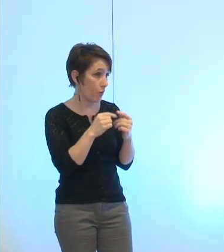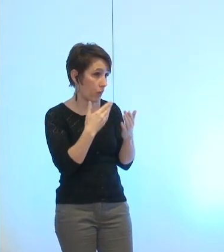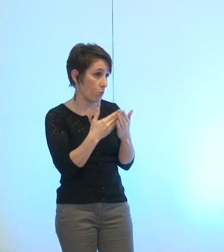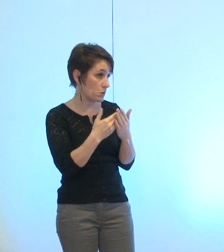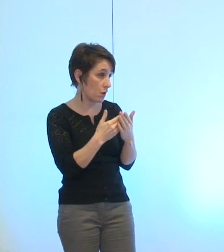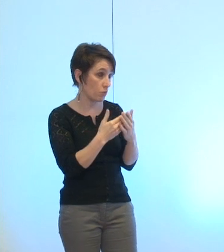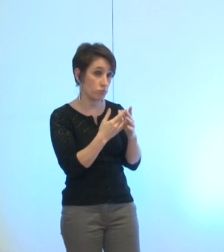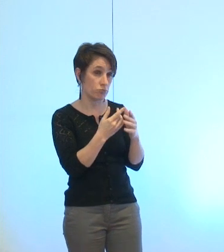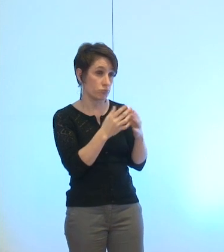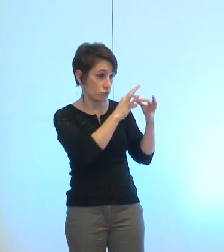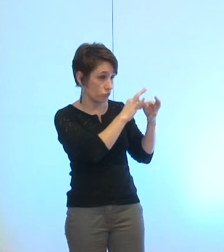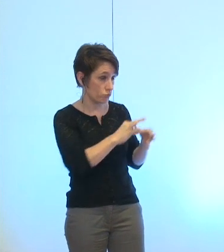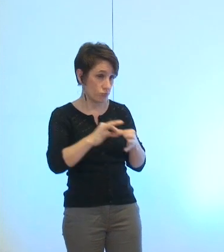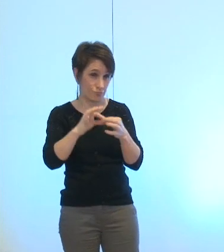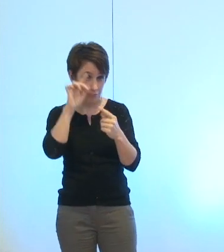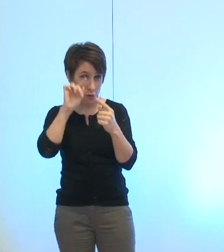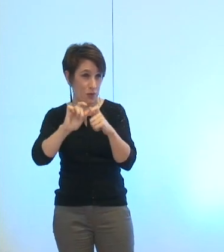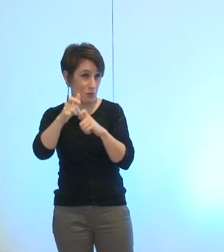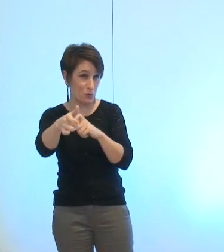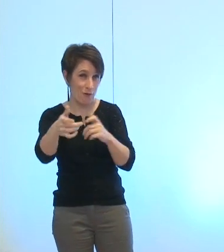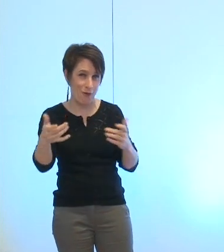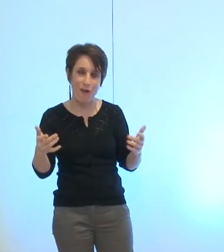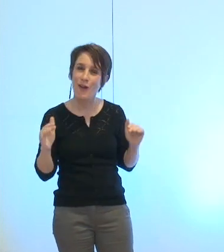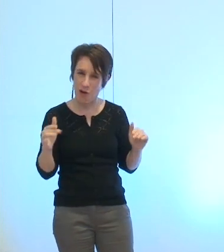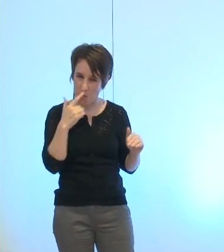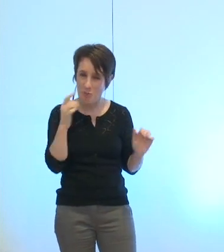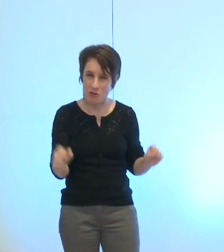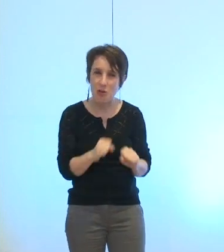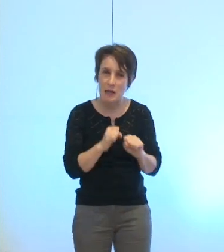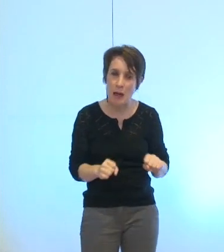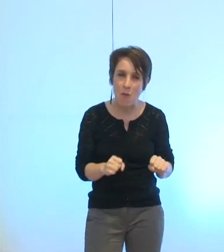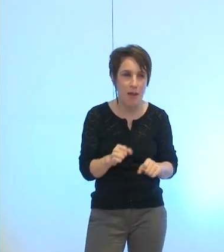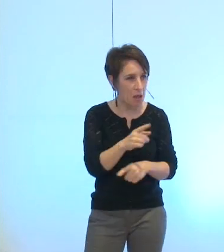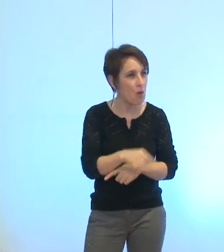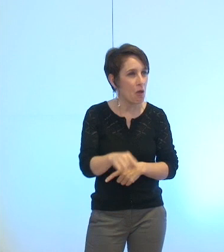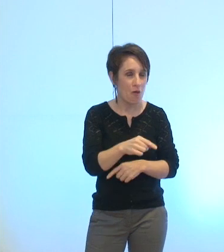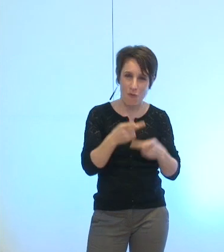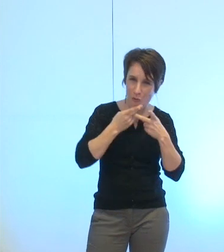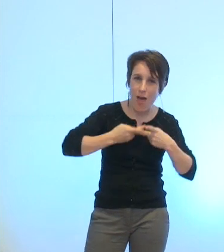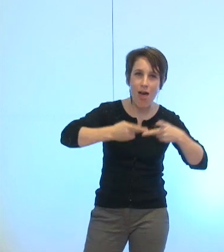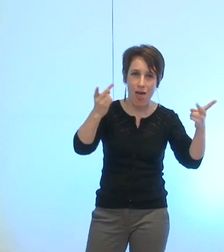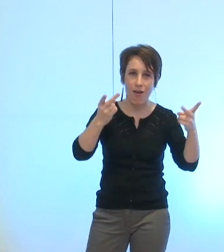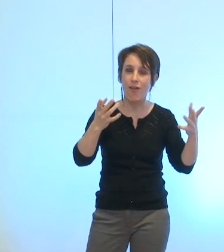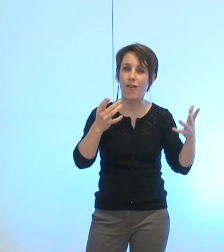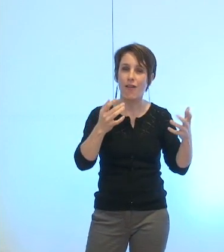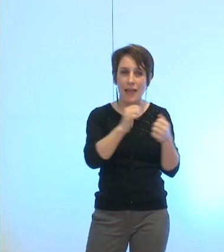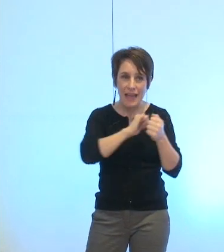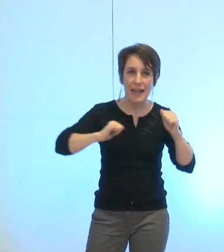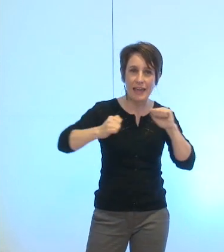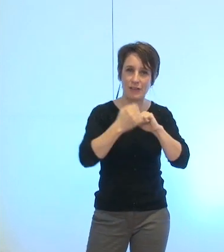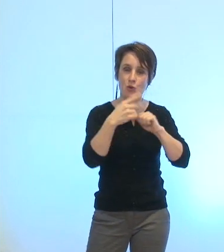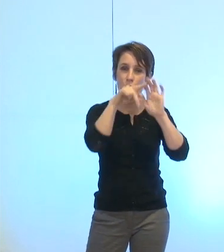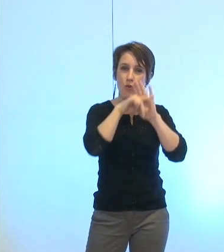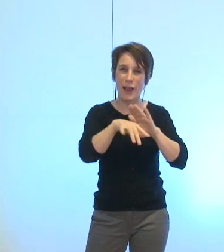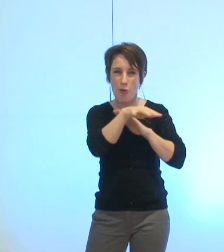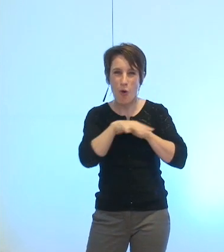prendre de lancer la révision du règlement local de